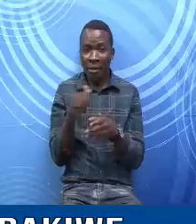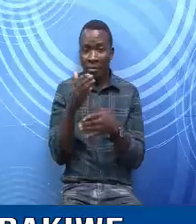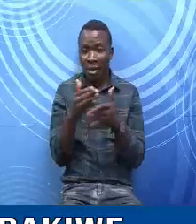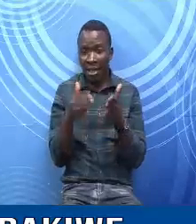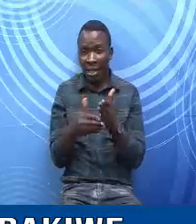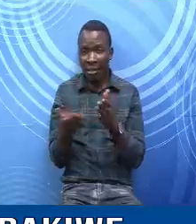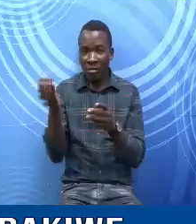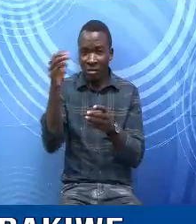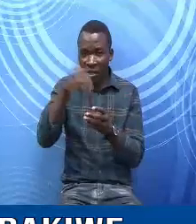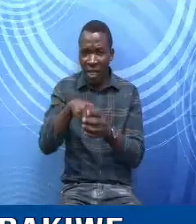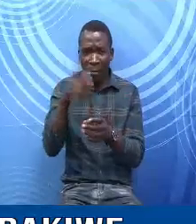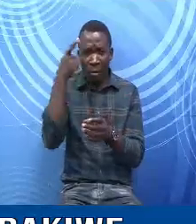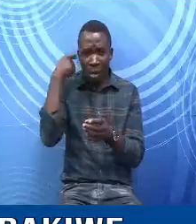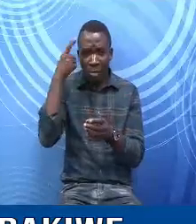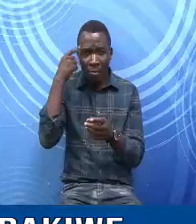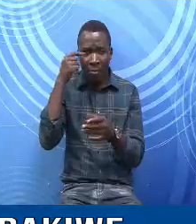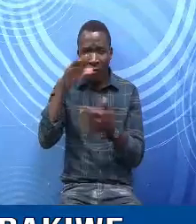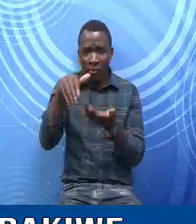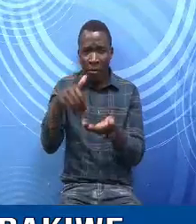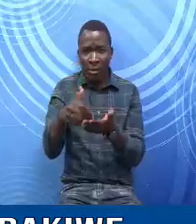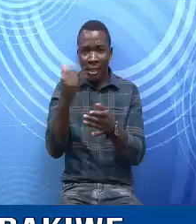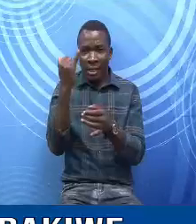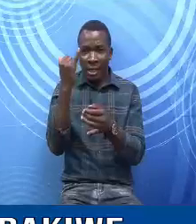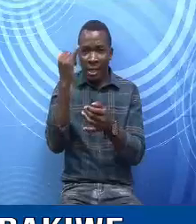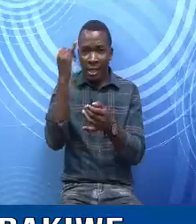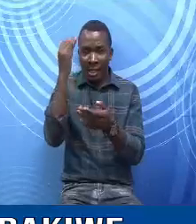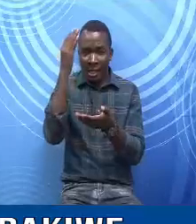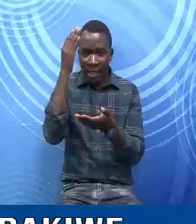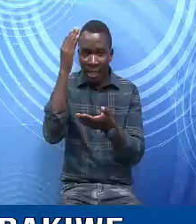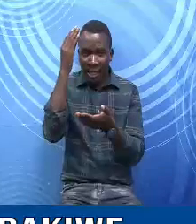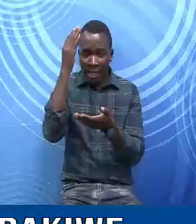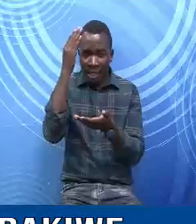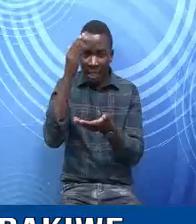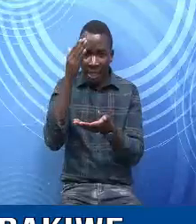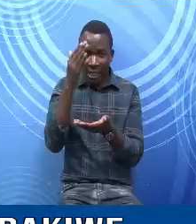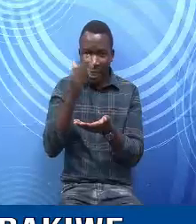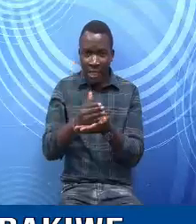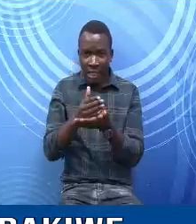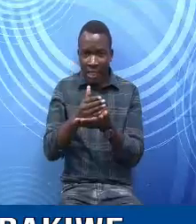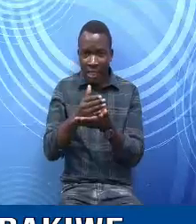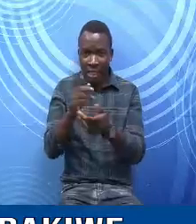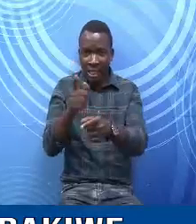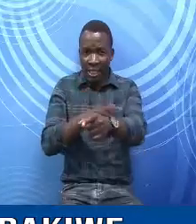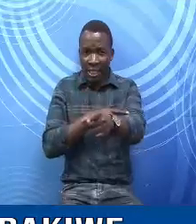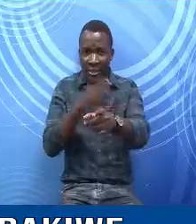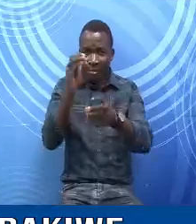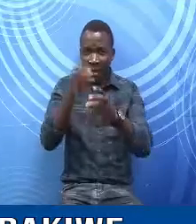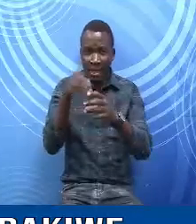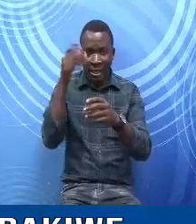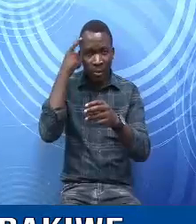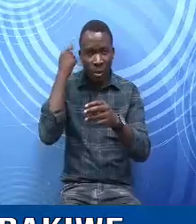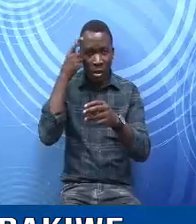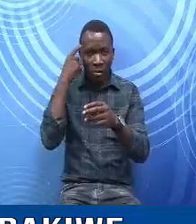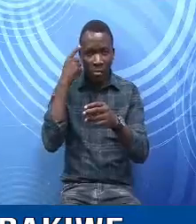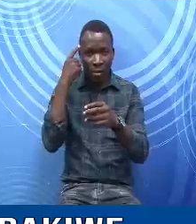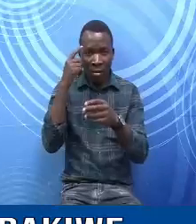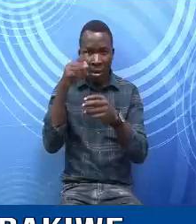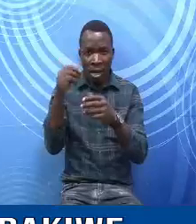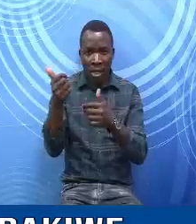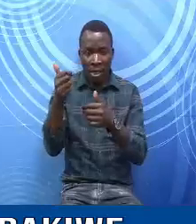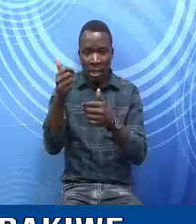gushyiramo kaburimbo hamaze igice kinini kimaze kujyamo kaburimbo hanyuma hari